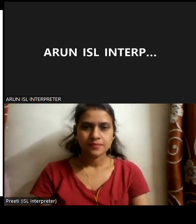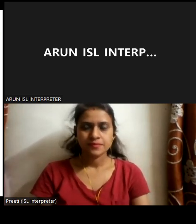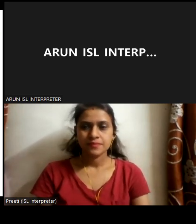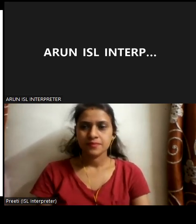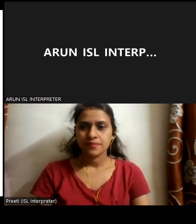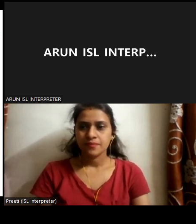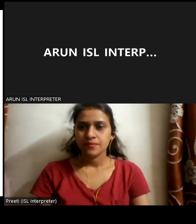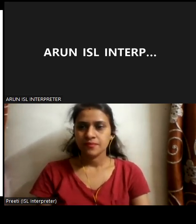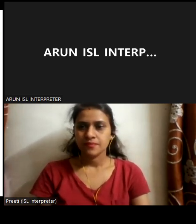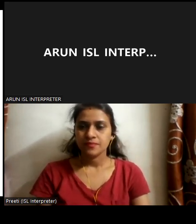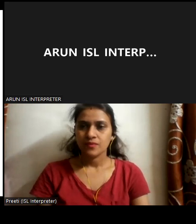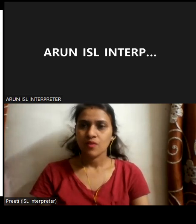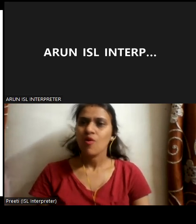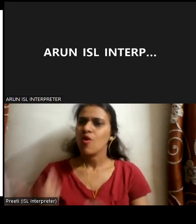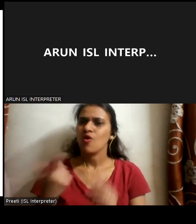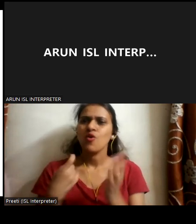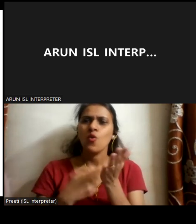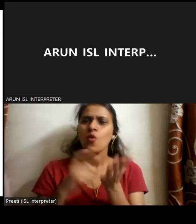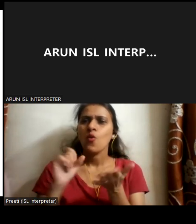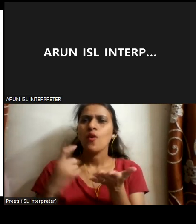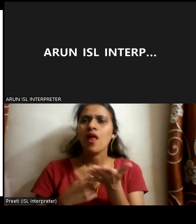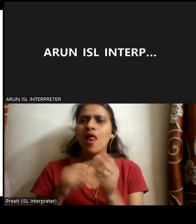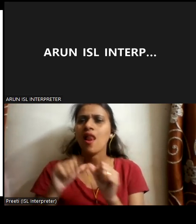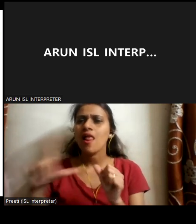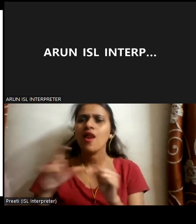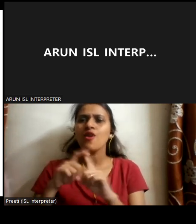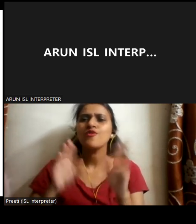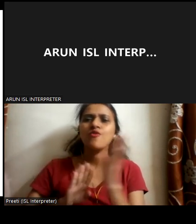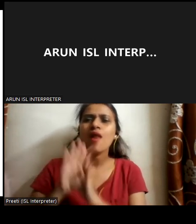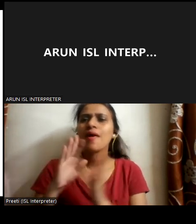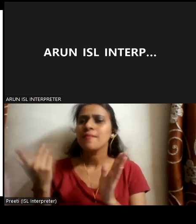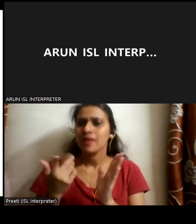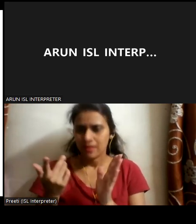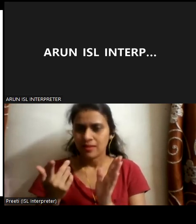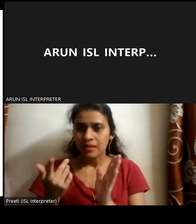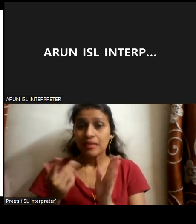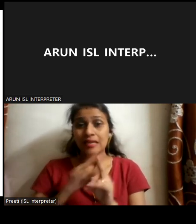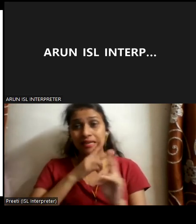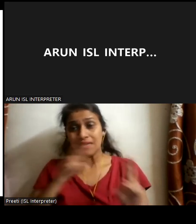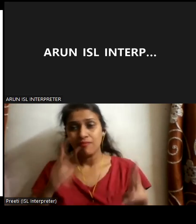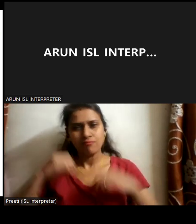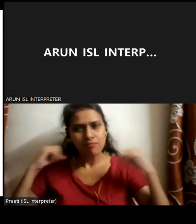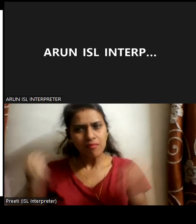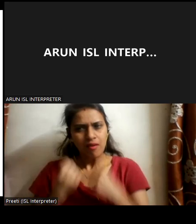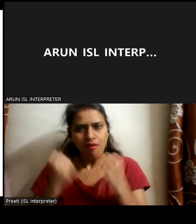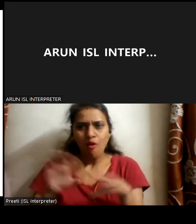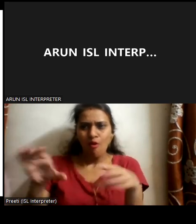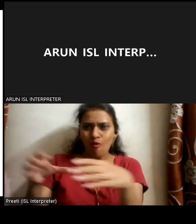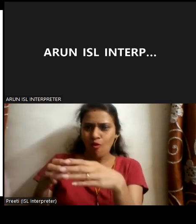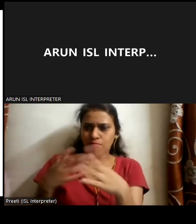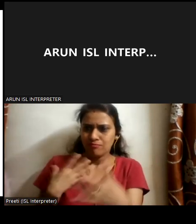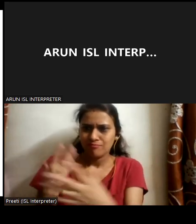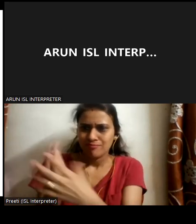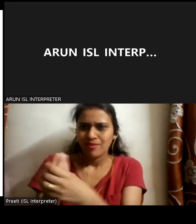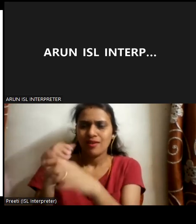मिनिस्ट्री ऑफ रूरल डेवलपमेंट करता है, और कुछ ऐसे इनिशिएटिव जहां एक ग्रुप को हम 7 लाख के काम करते हैं, और जो कि